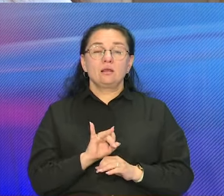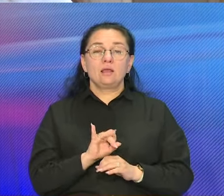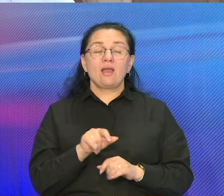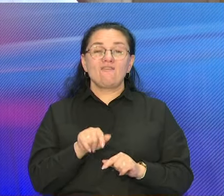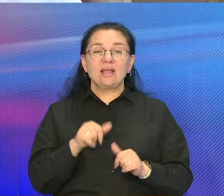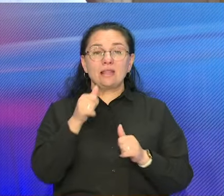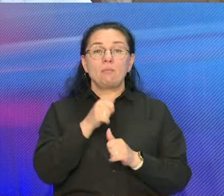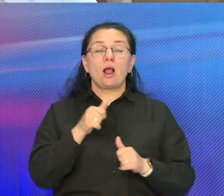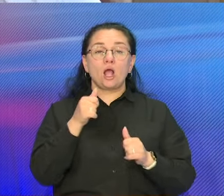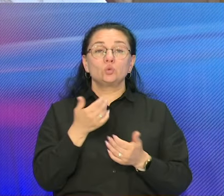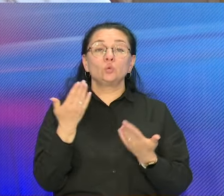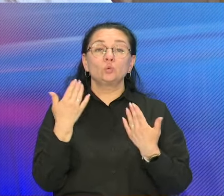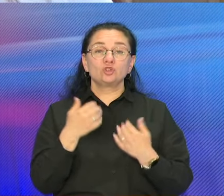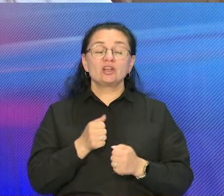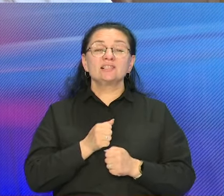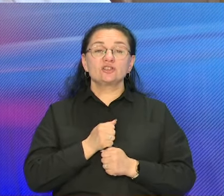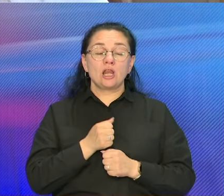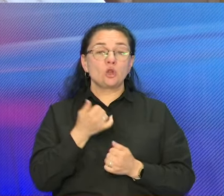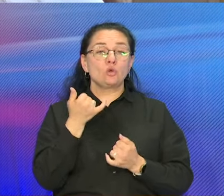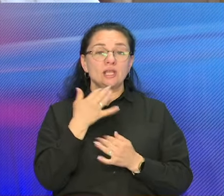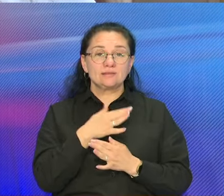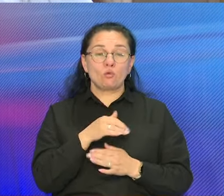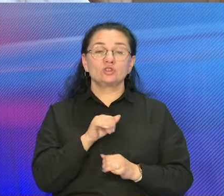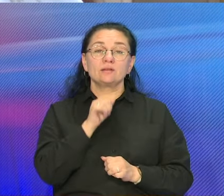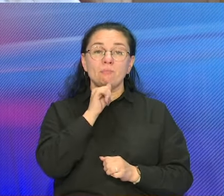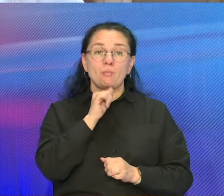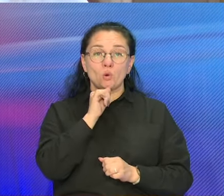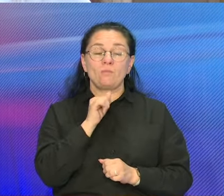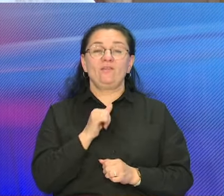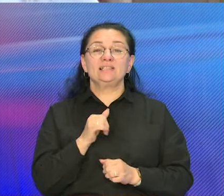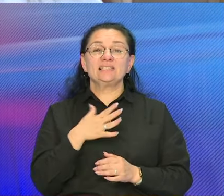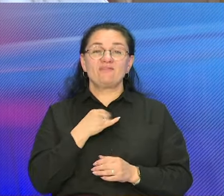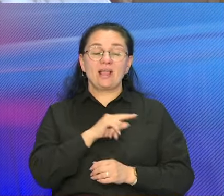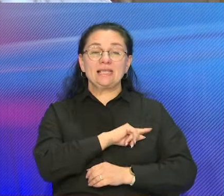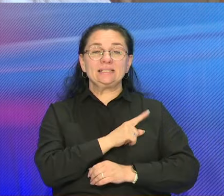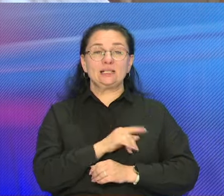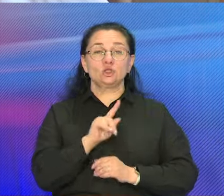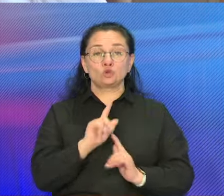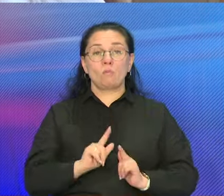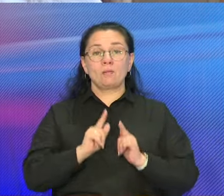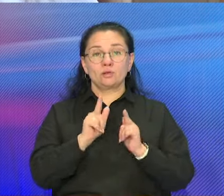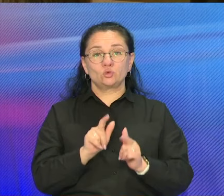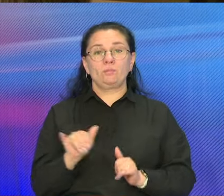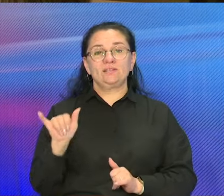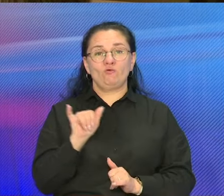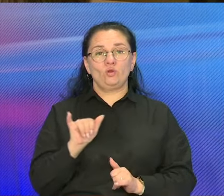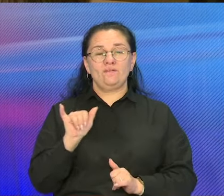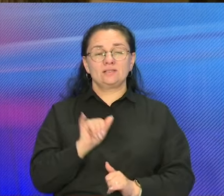в этом году уже, к сожалению, он не сможет воспользоваться возможностью Попробовать свои силы, чтобы поступить в высшее учебное заведение